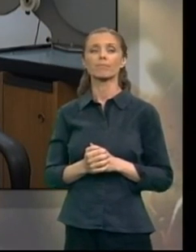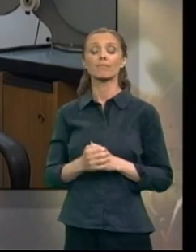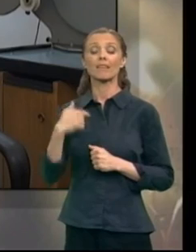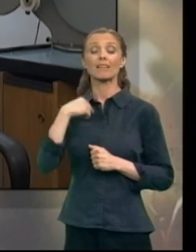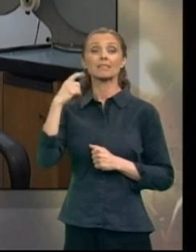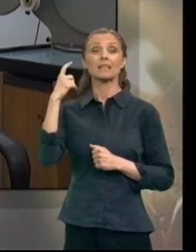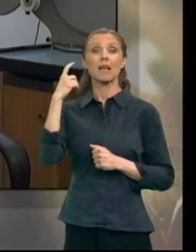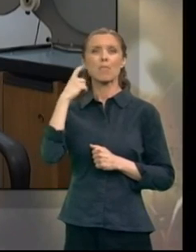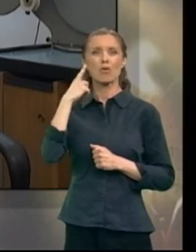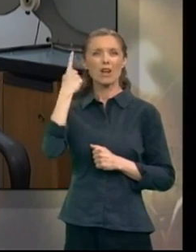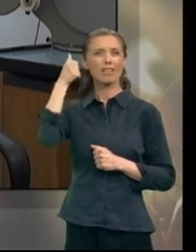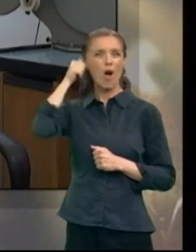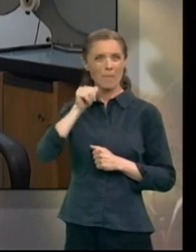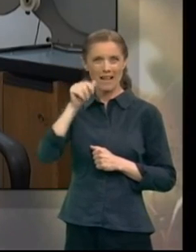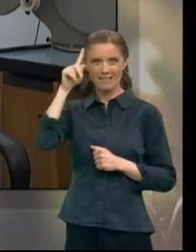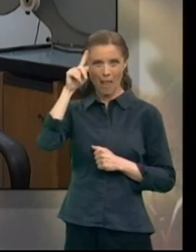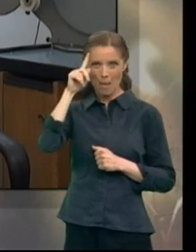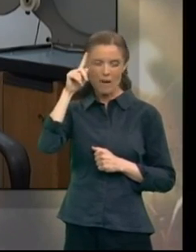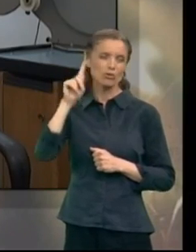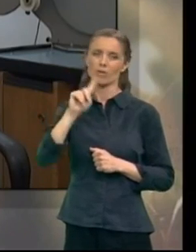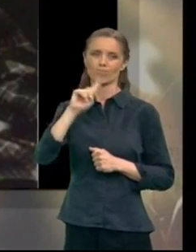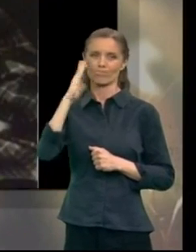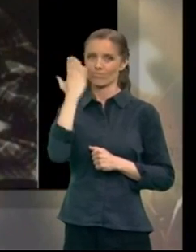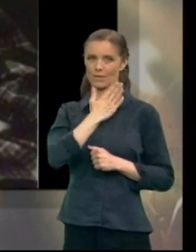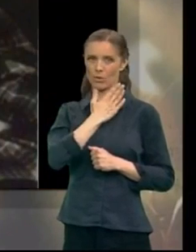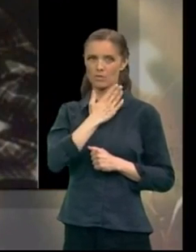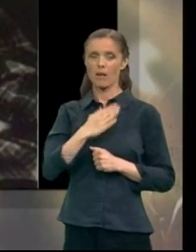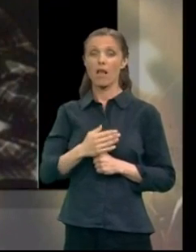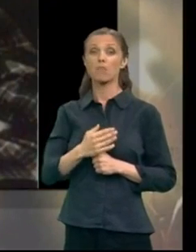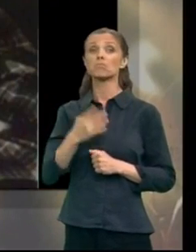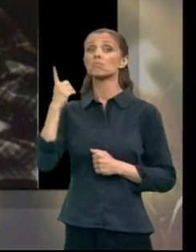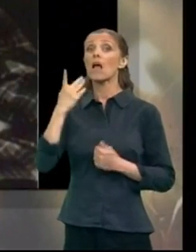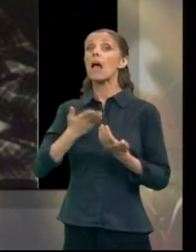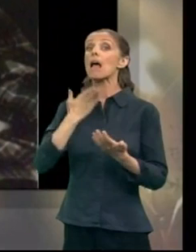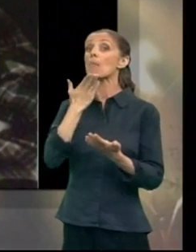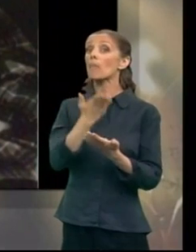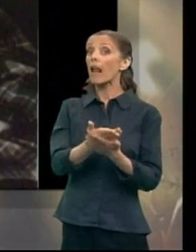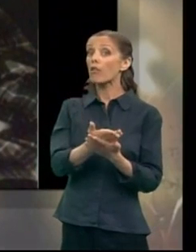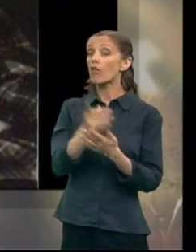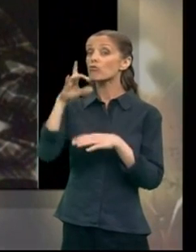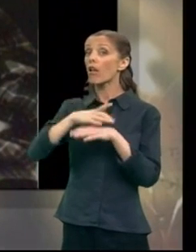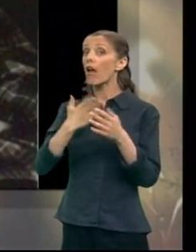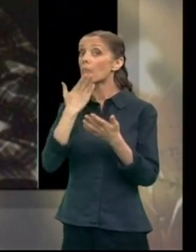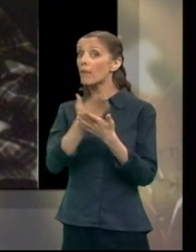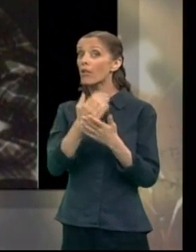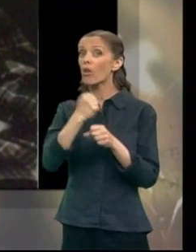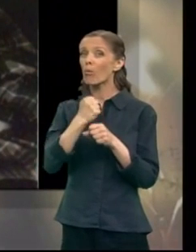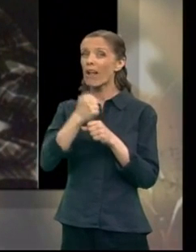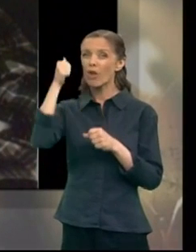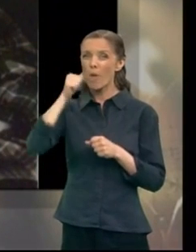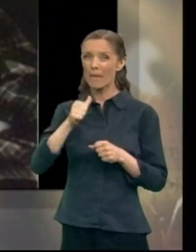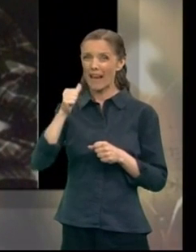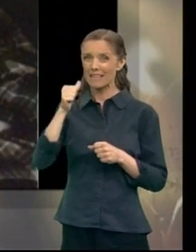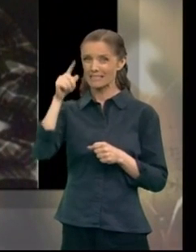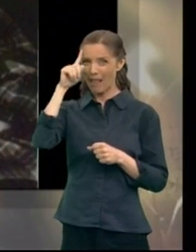Pokušala sam sa jednom operacijom u Nemačkoj, međutim to nije uspelo. Predložili su da se uradi operacija u Nemačkoj, međutim